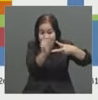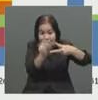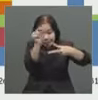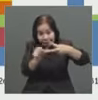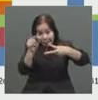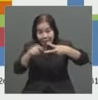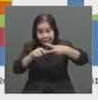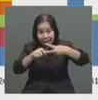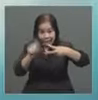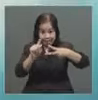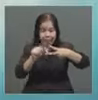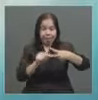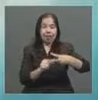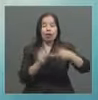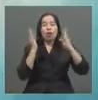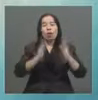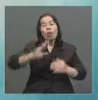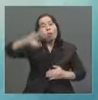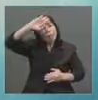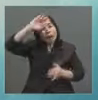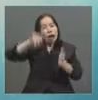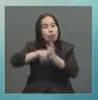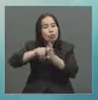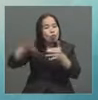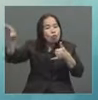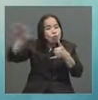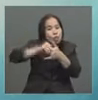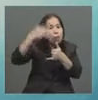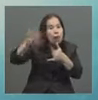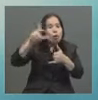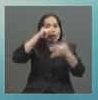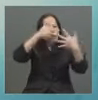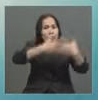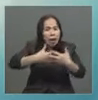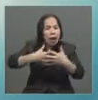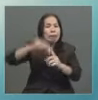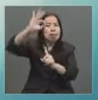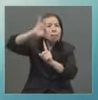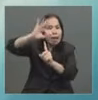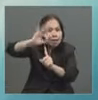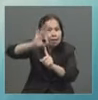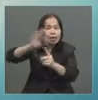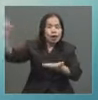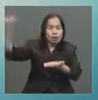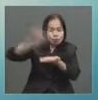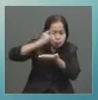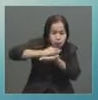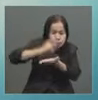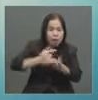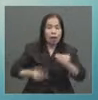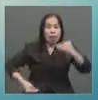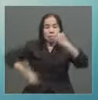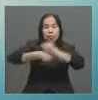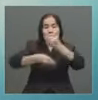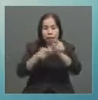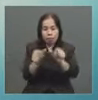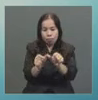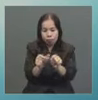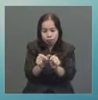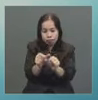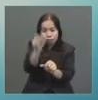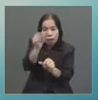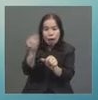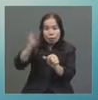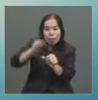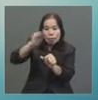การที่ผู้ป่วยที่มาจากยุโรปอเมริกาปากีสถานมาเพิ่มขึ้นในช่วงหลังซึ่งนี้